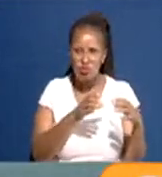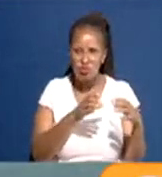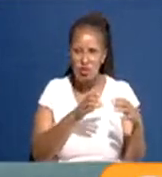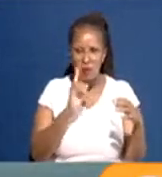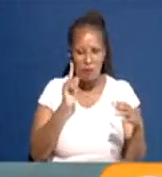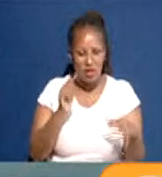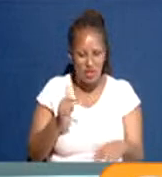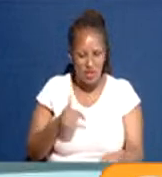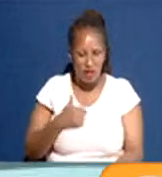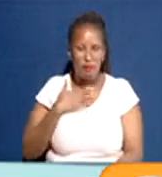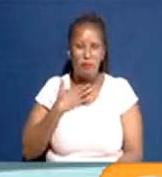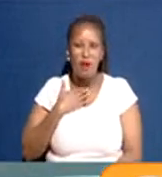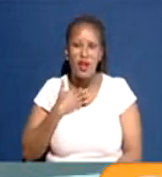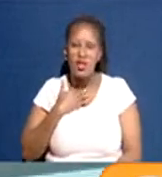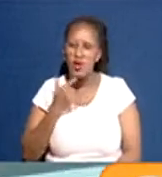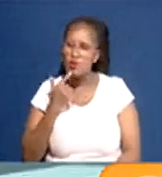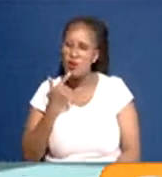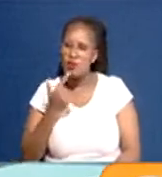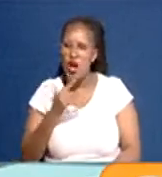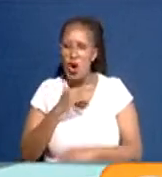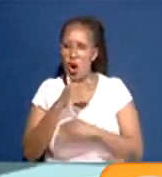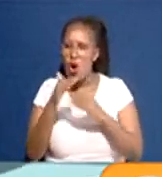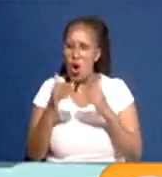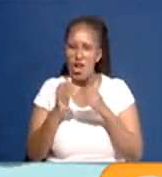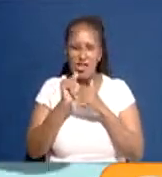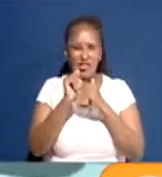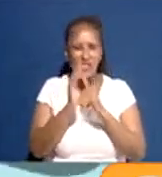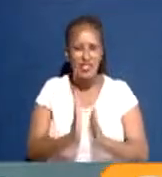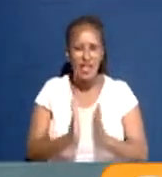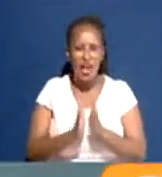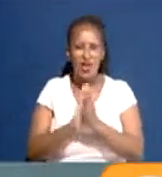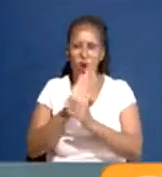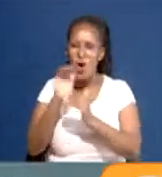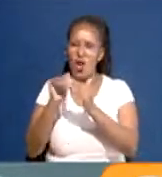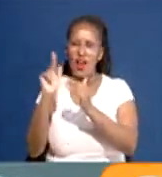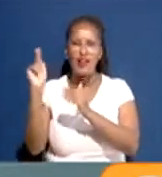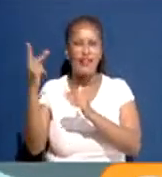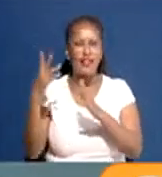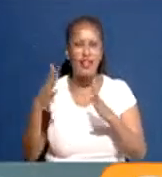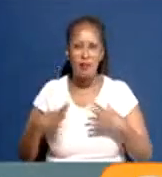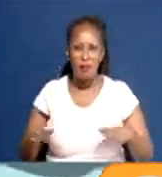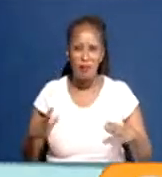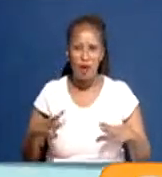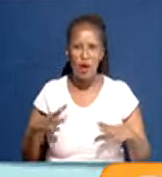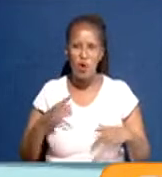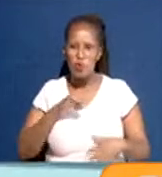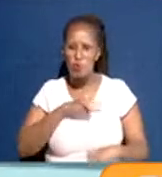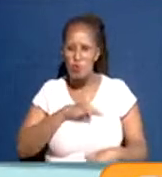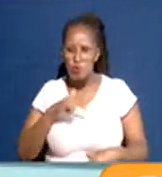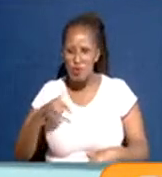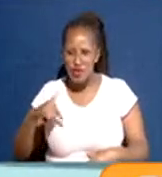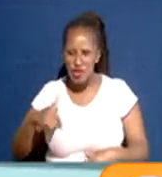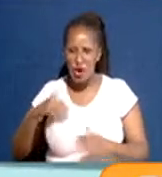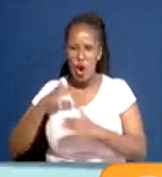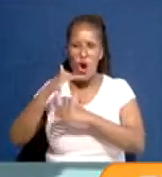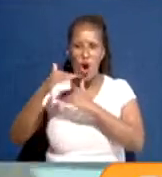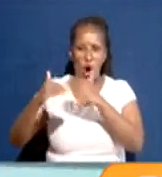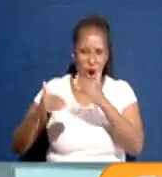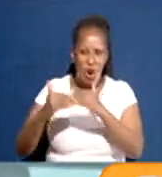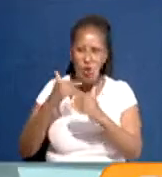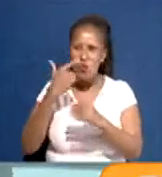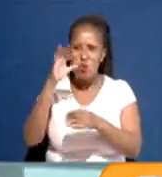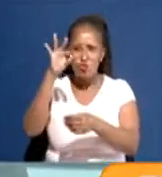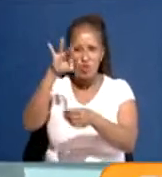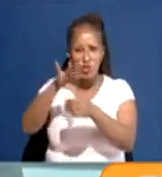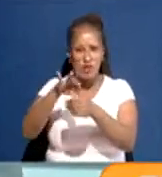Mimi nataka niwaambie viongozi hawa na Wakenya wote sote tulioenda kwenye